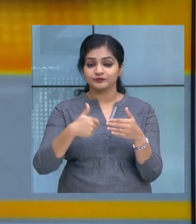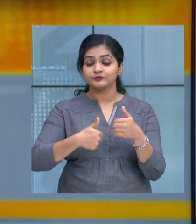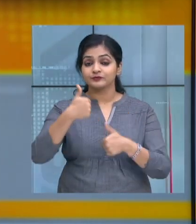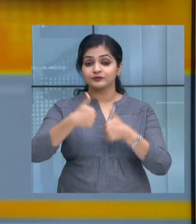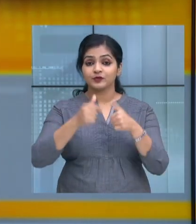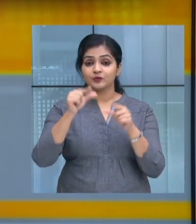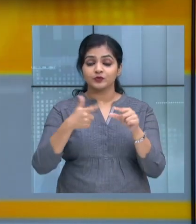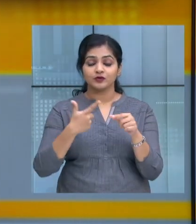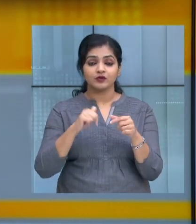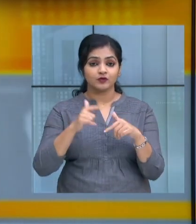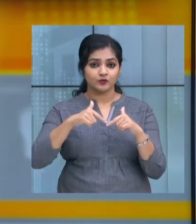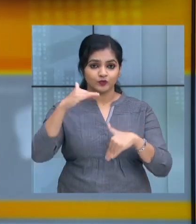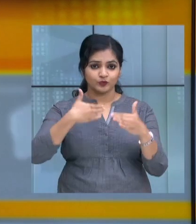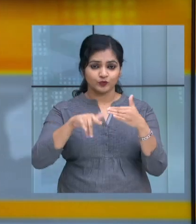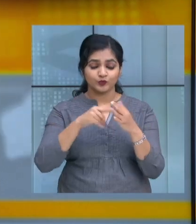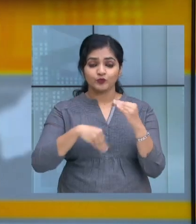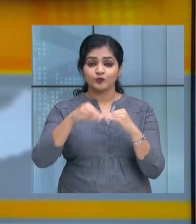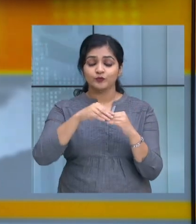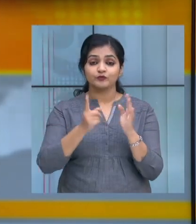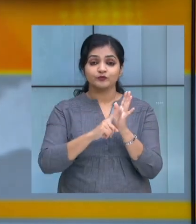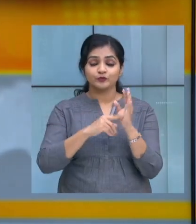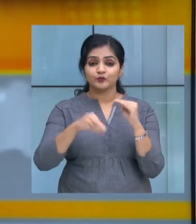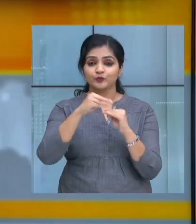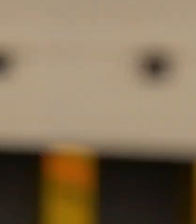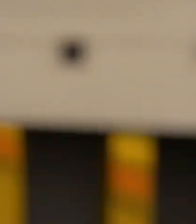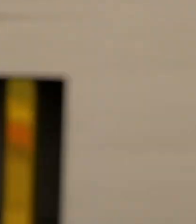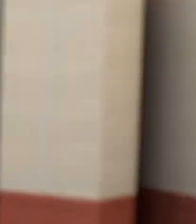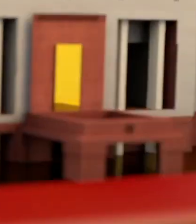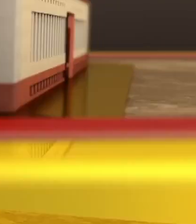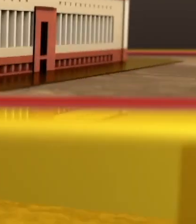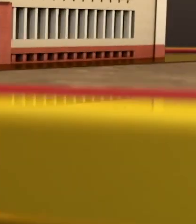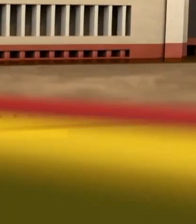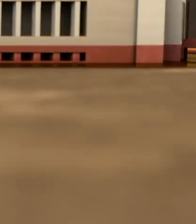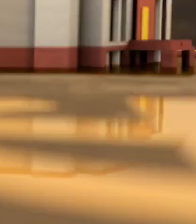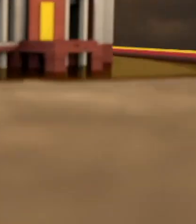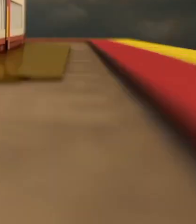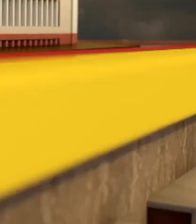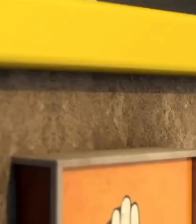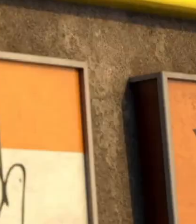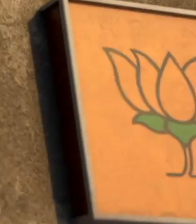സ്ഥാനാർത്ഥികൾക്ക് എന്തൊക്കെയാണ് ഈ തെരഞ്ഞെടുപ്പ് കാലത്ത് പറയാനുള്ളതെന്ന് നോക്കാം. ഫോട്ടോഗ്രാഫി.